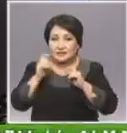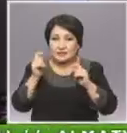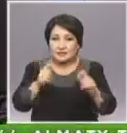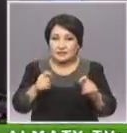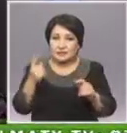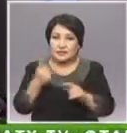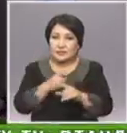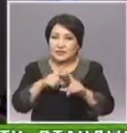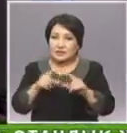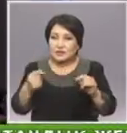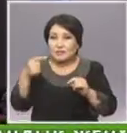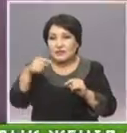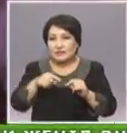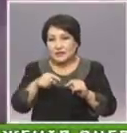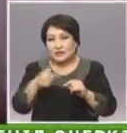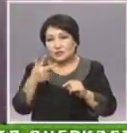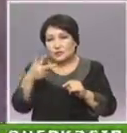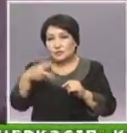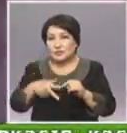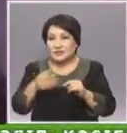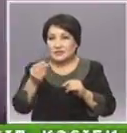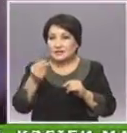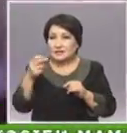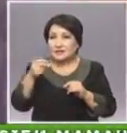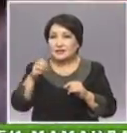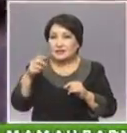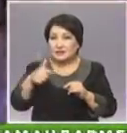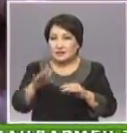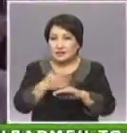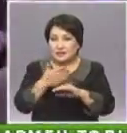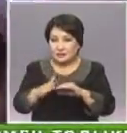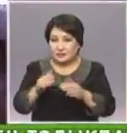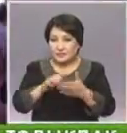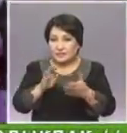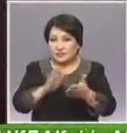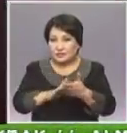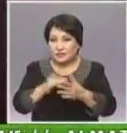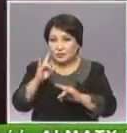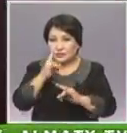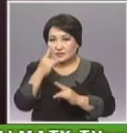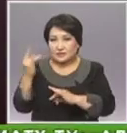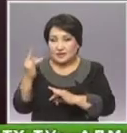құны 1000-нан 3000 теңге аралығында белгіленген. Енді қуыршақтар керуені Алматы